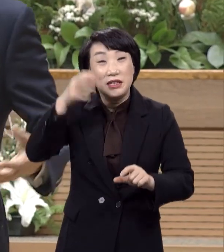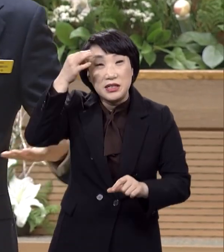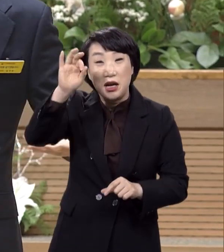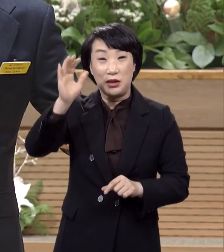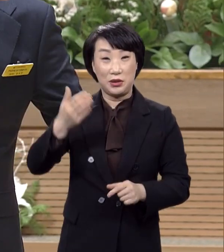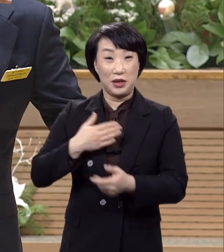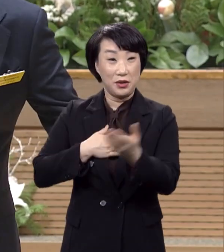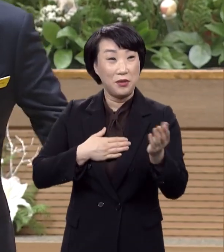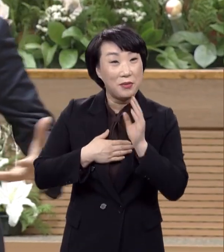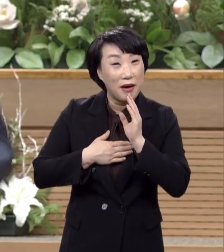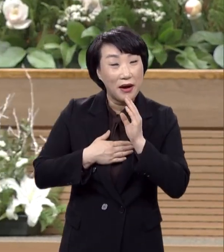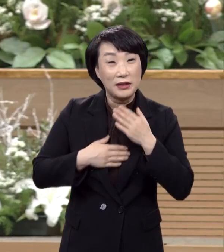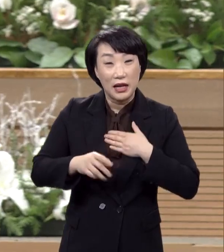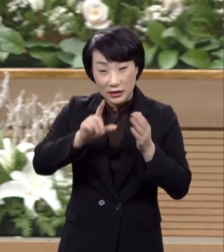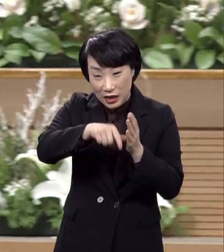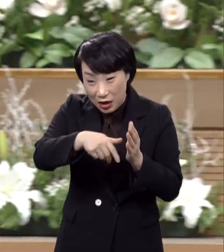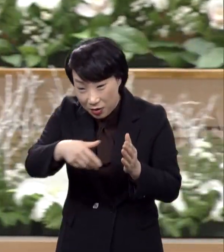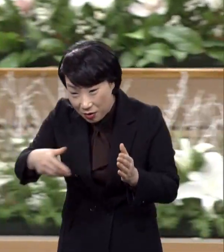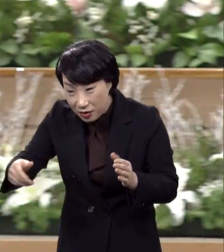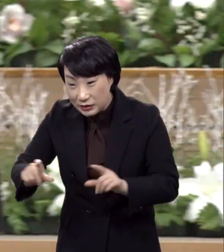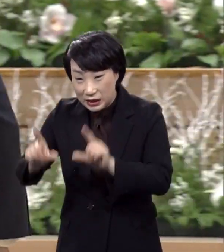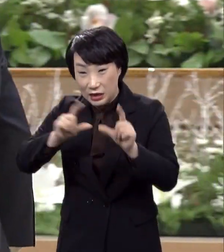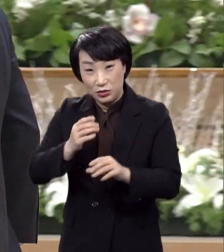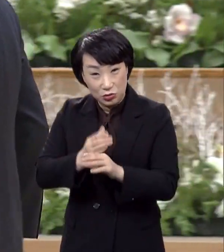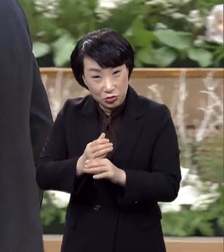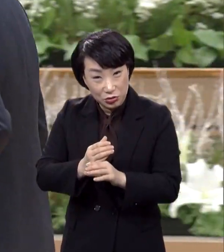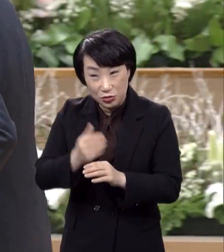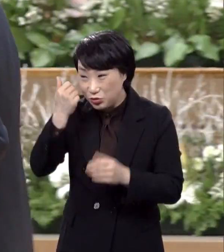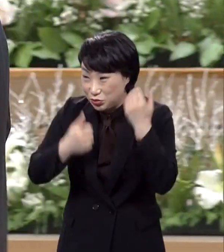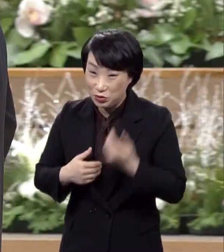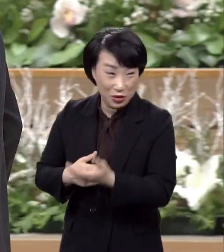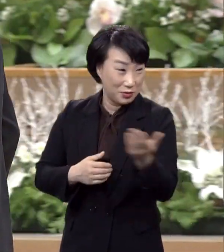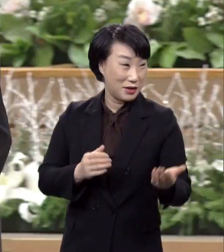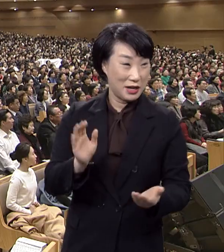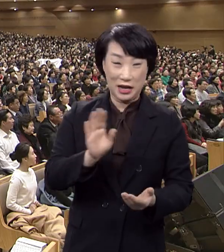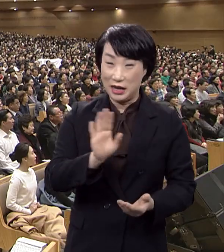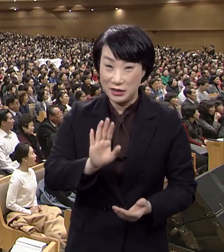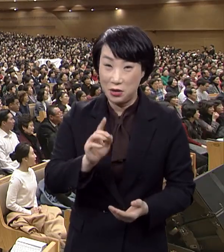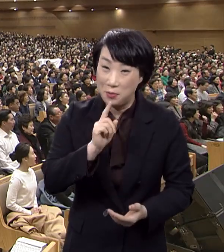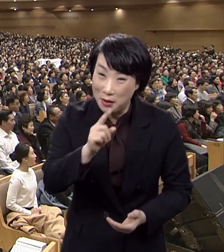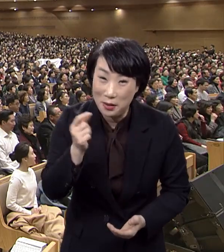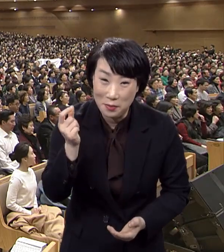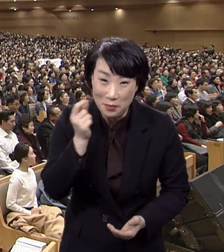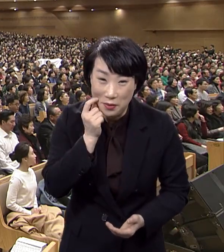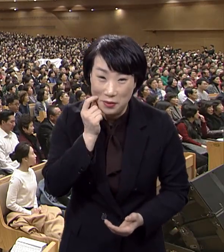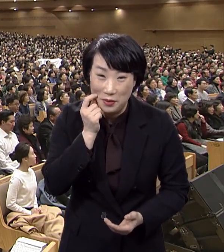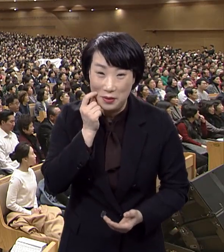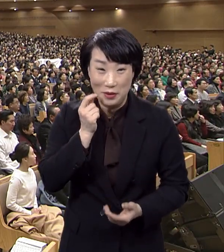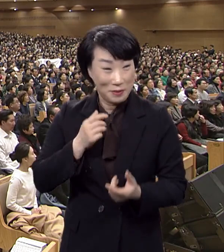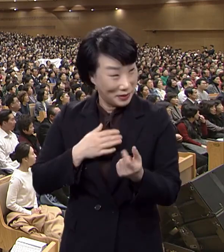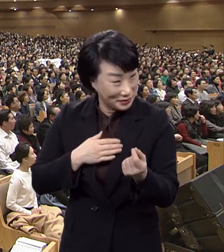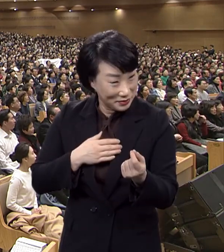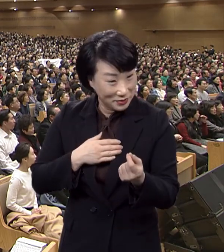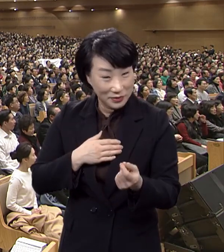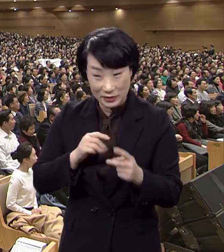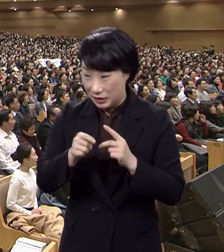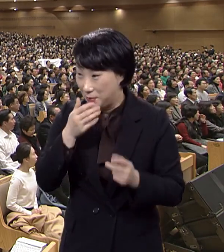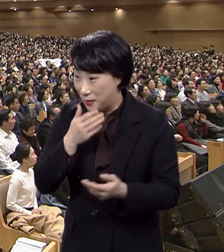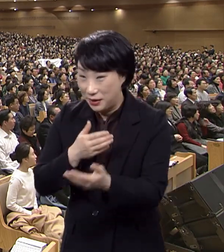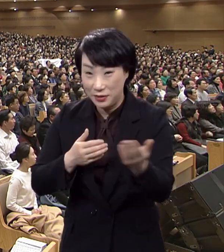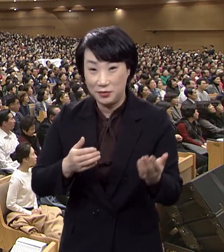되고, 내가 세월을 가고 있음을 아무도 부인할 수 없다 이 말이요. 이해가